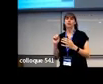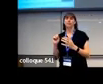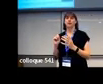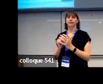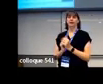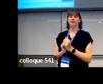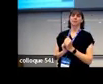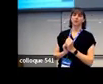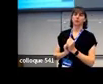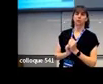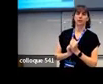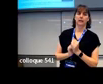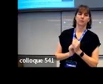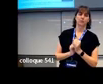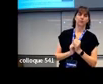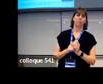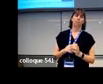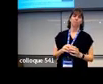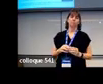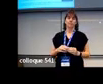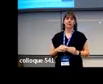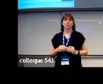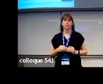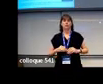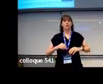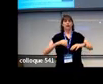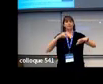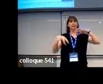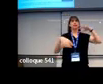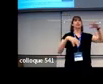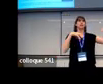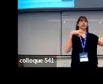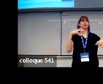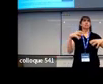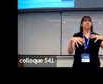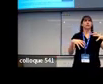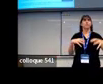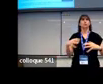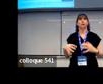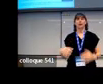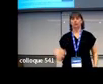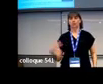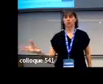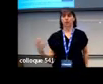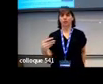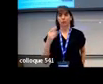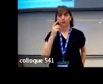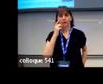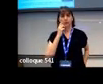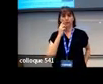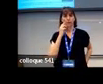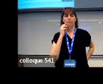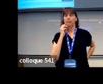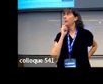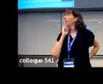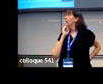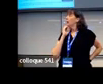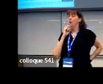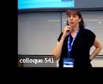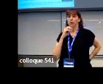capsules, faire des transcriptions de toutes les capsules vidéo. Puis, intégrer de l'interactivité partout dans la ressource, je vais vous montrer là,